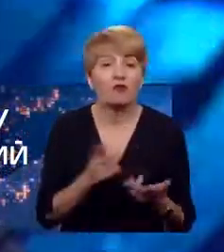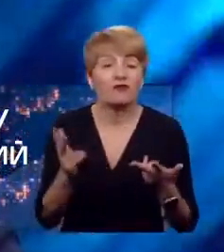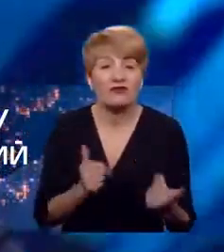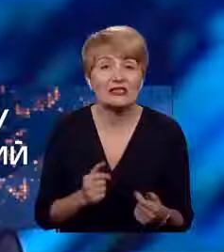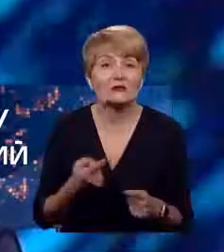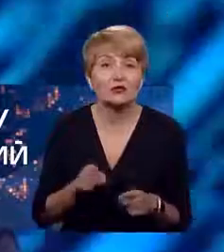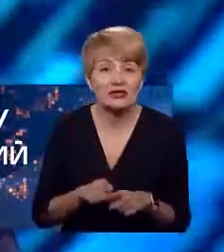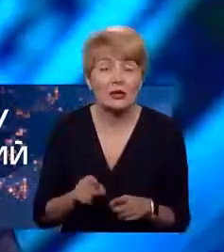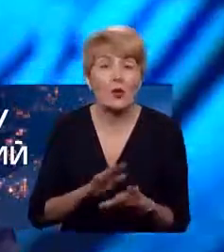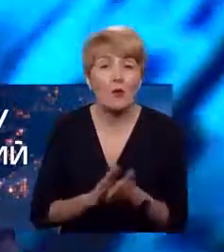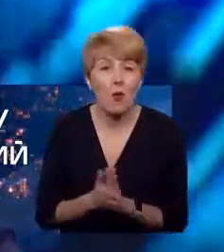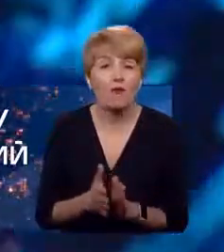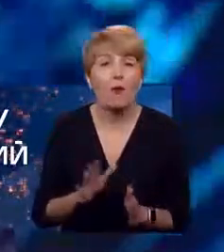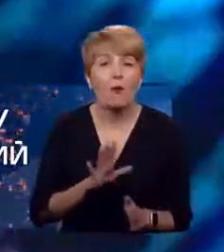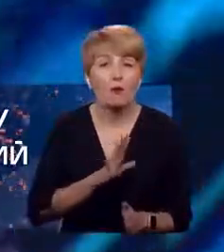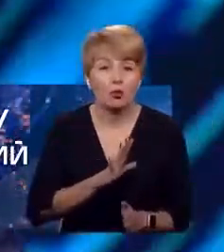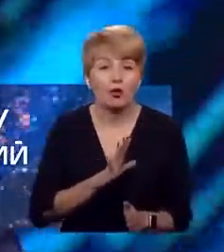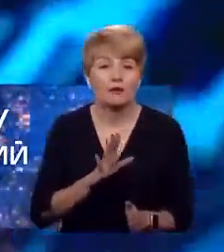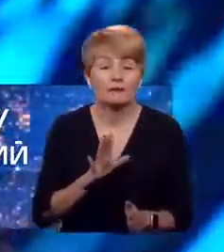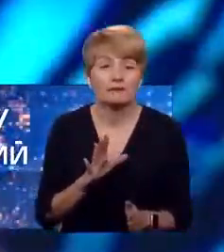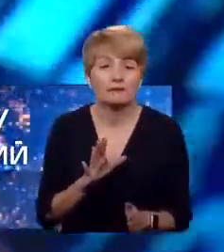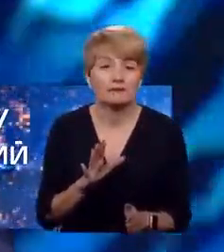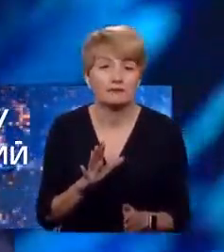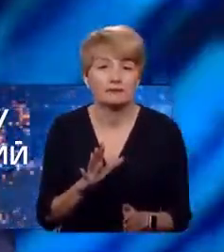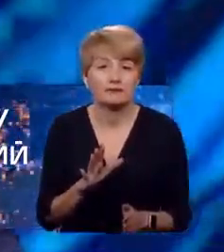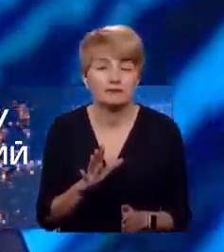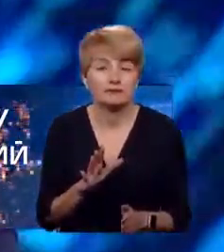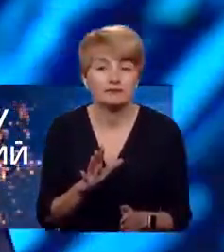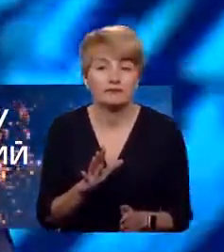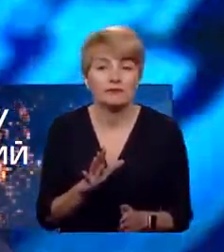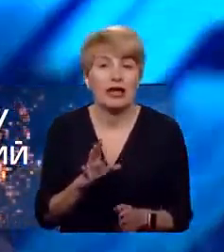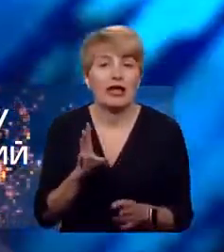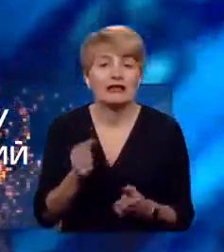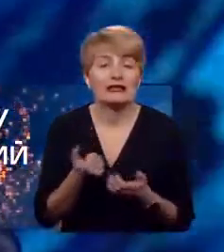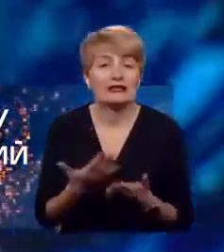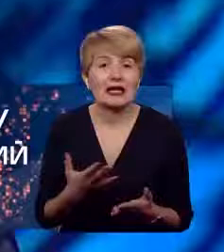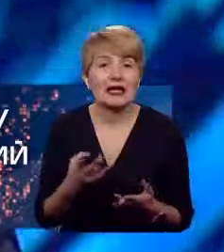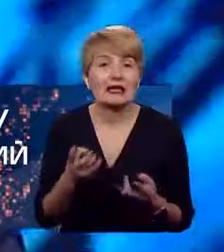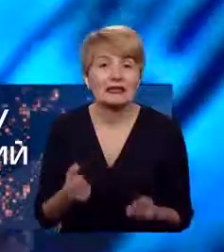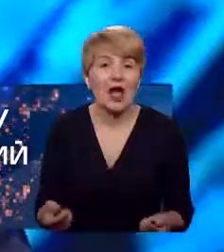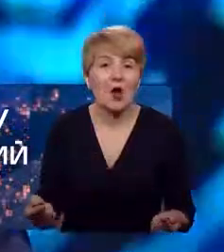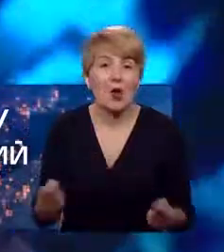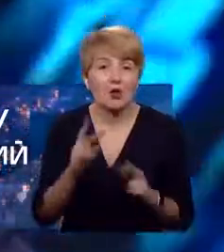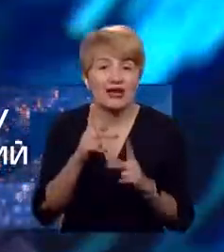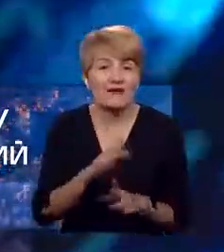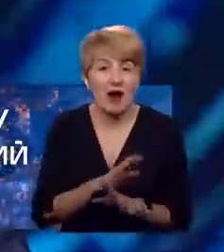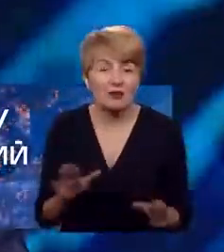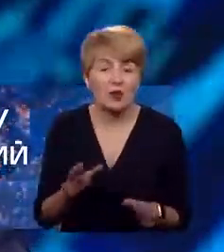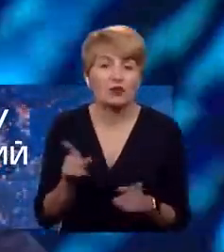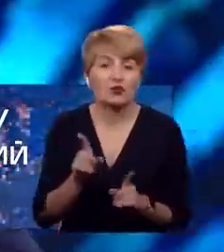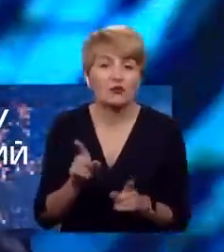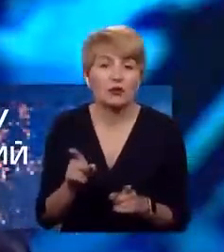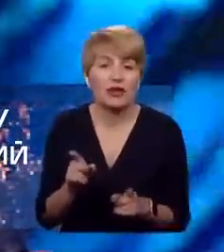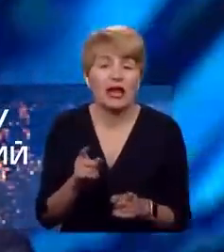вона була англійською мовою unconscionable, тобто вона була настільки неадекватною, що її навіть не можна